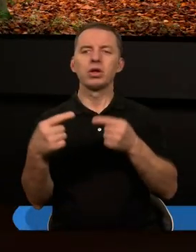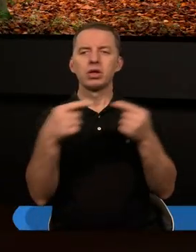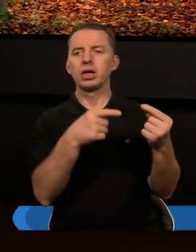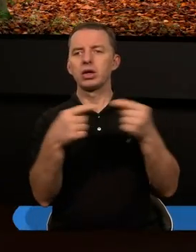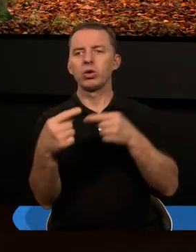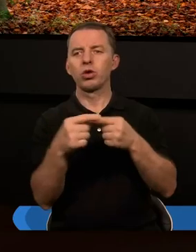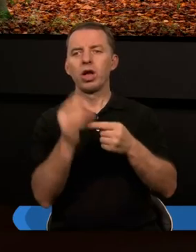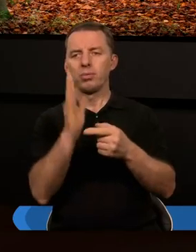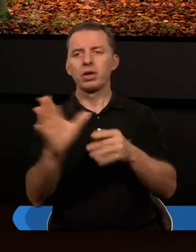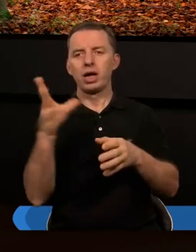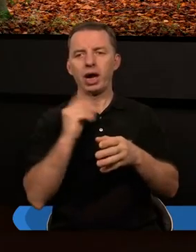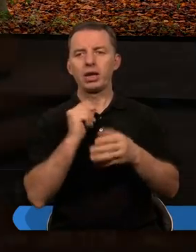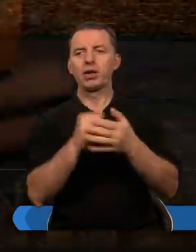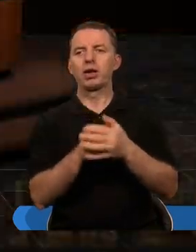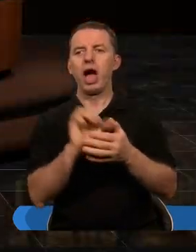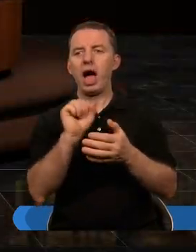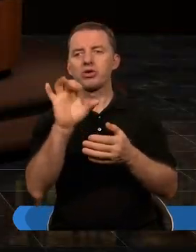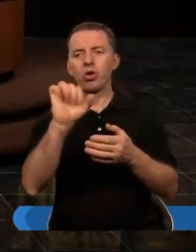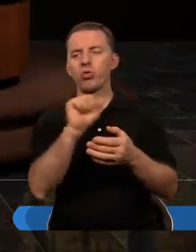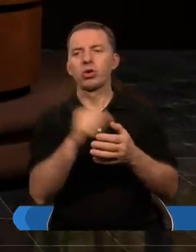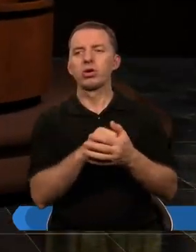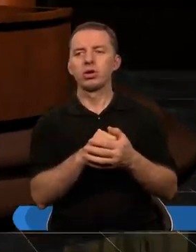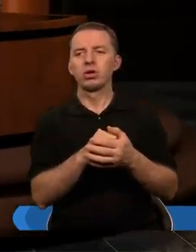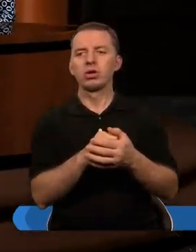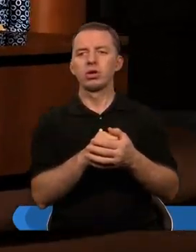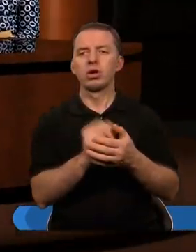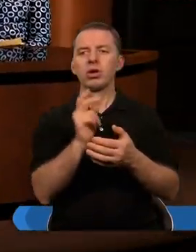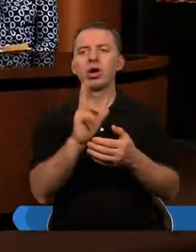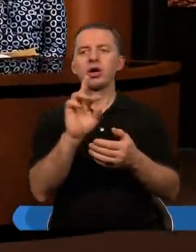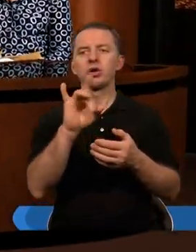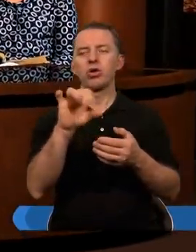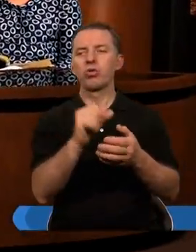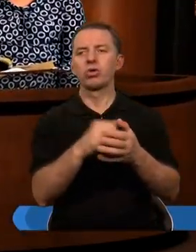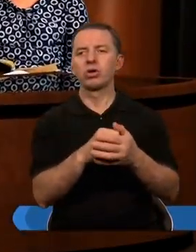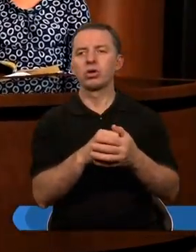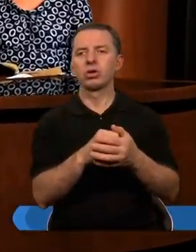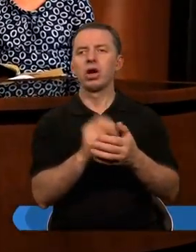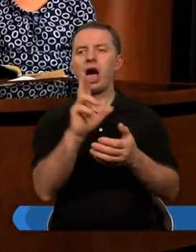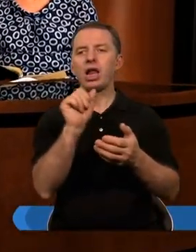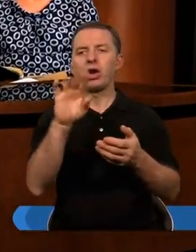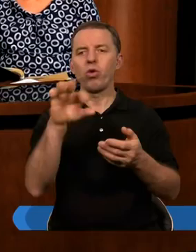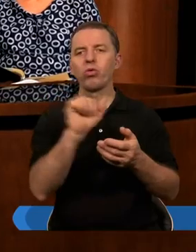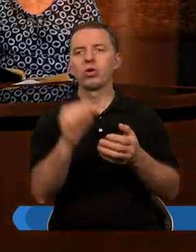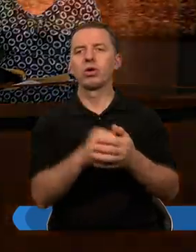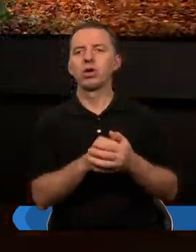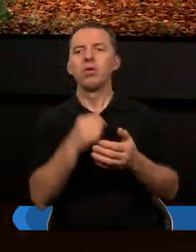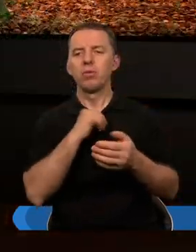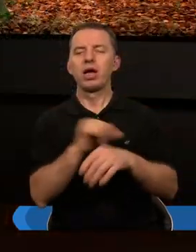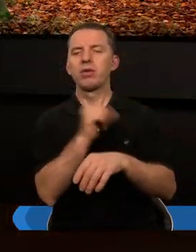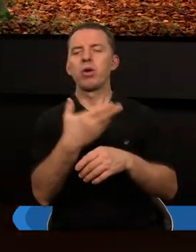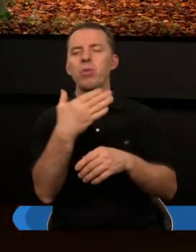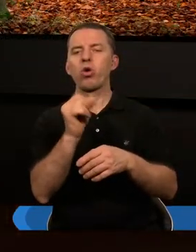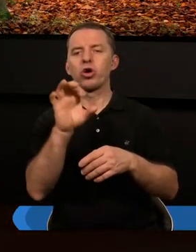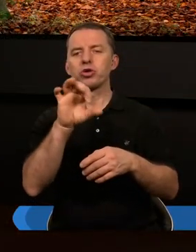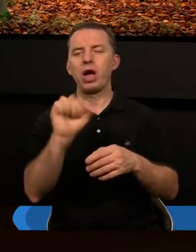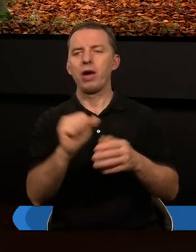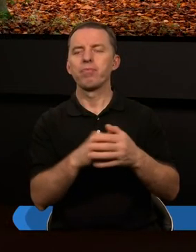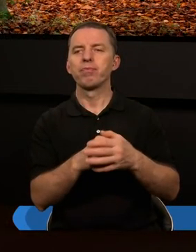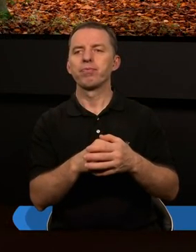Dyskutować będziemy razem z Asią, Krysią, Halinką, a ja mam na imię